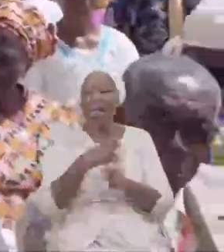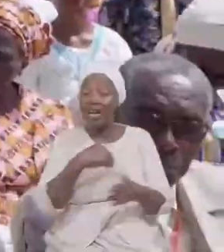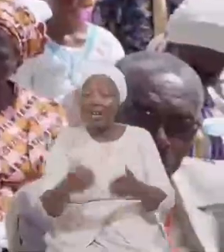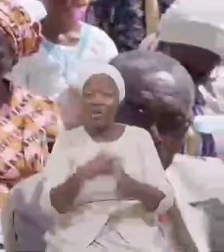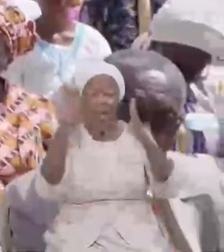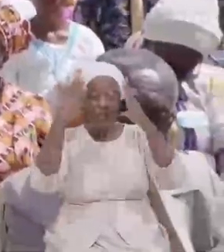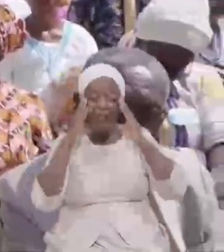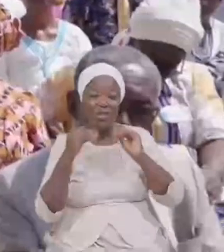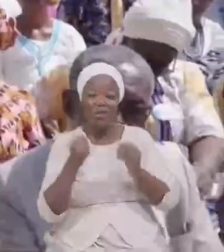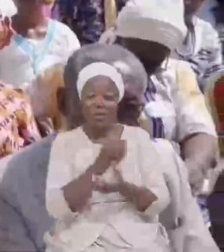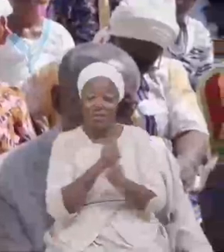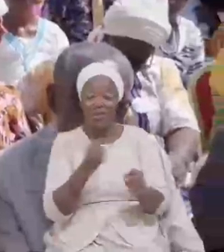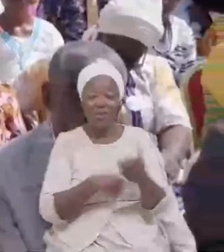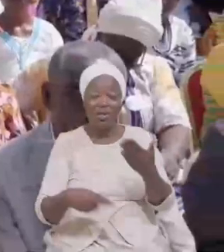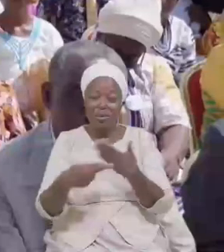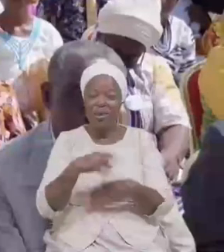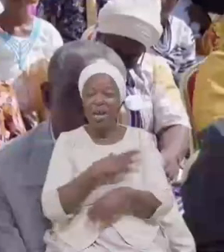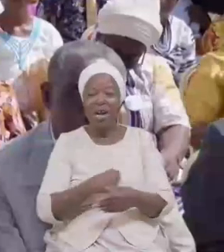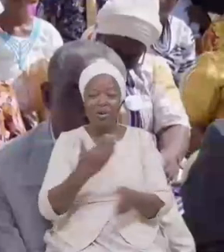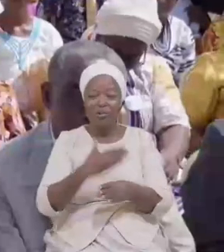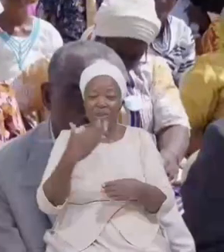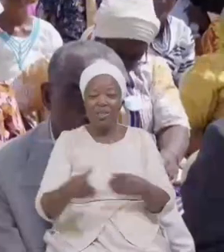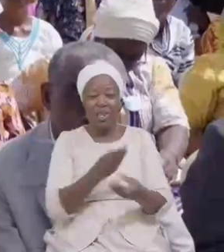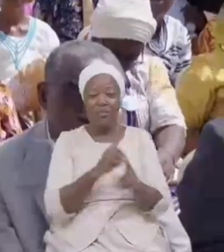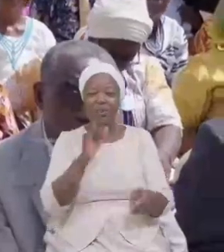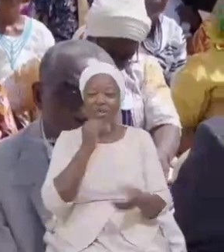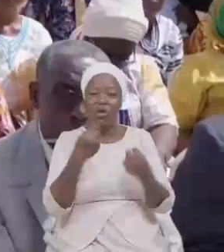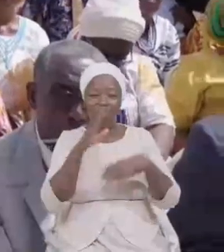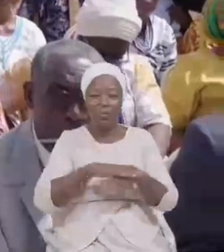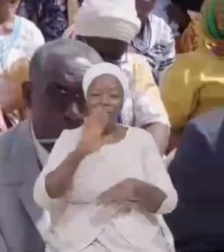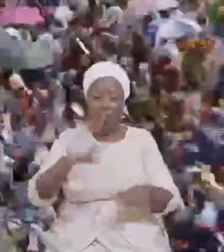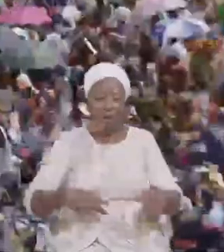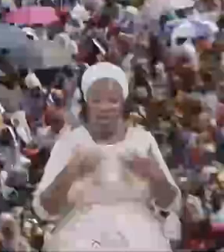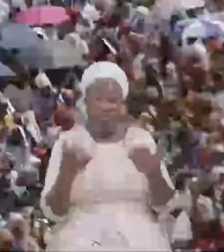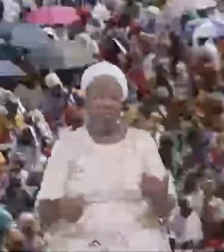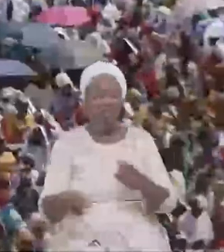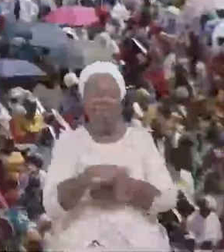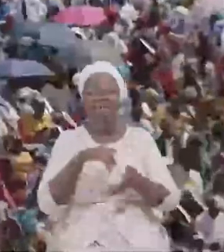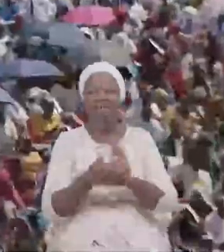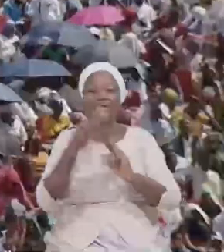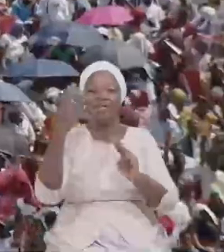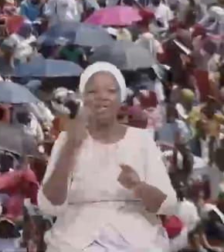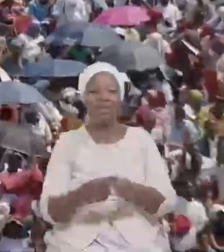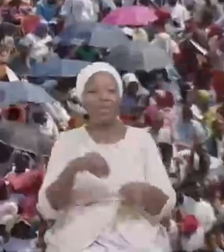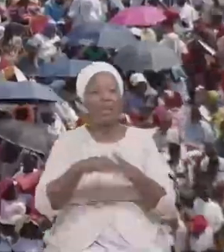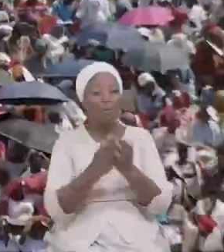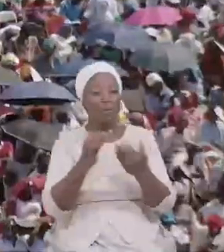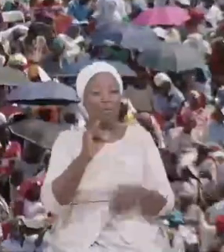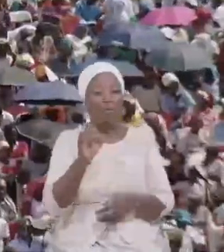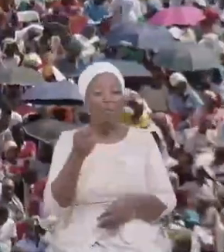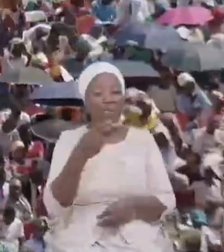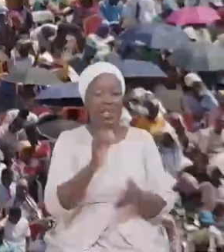de restauration et de délivrance totale vient pour ta vie aujourd'hui au nom de Jésus. Ésaïe